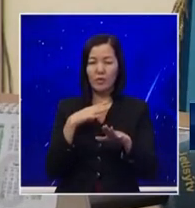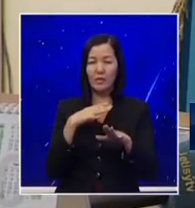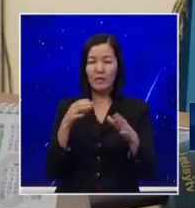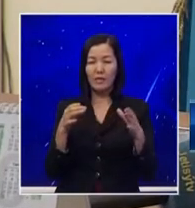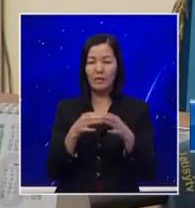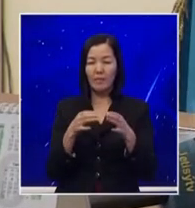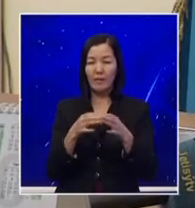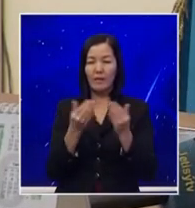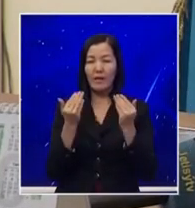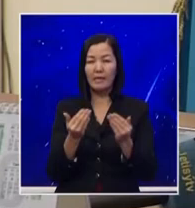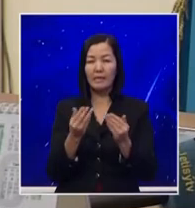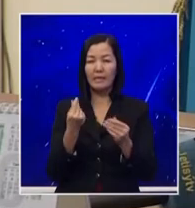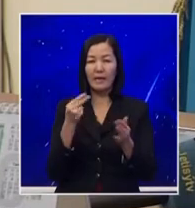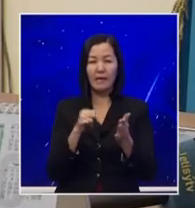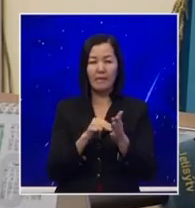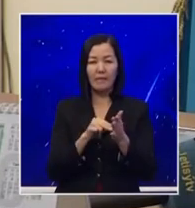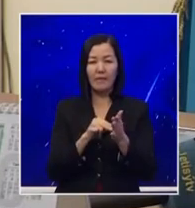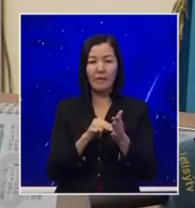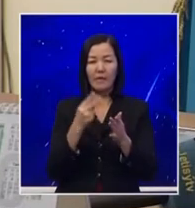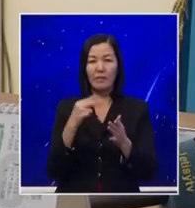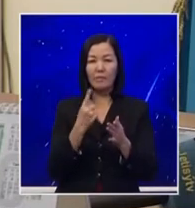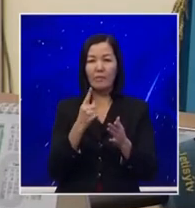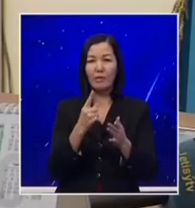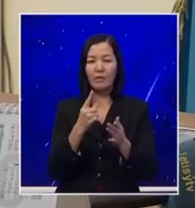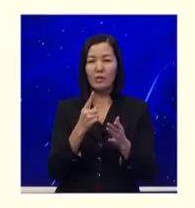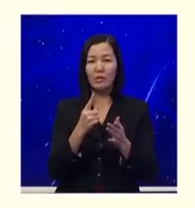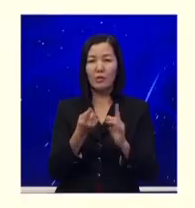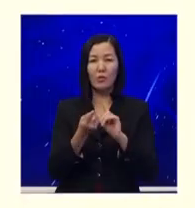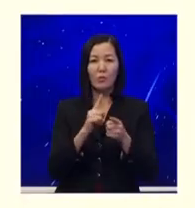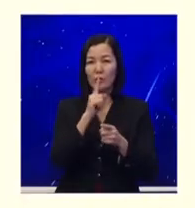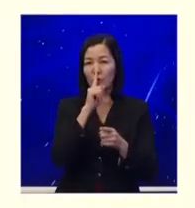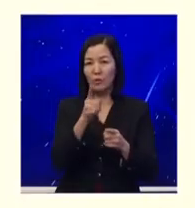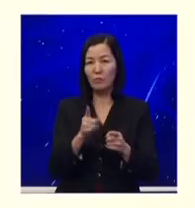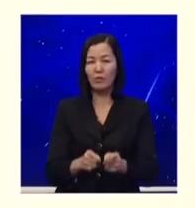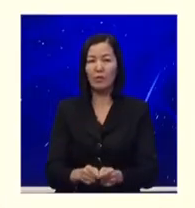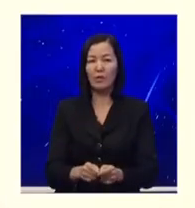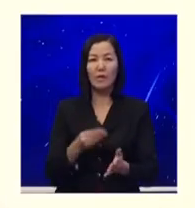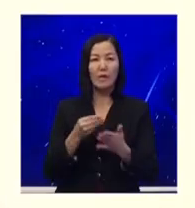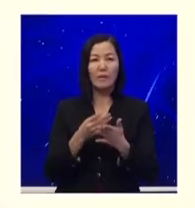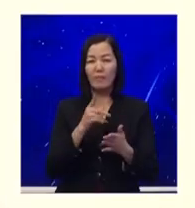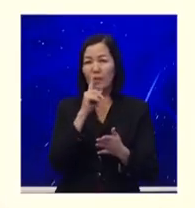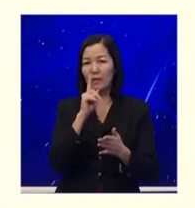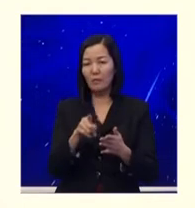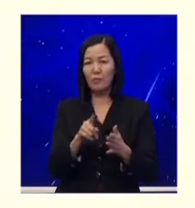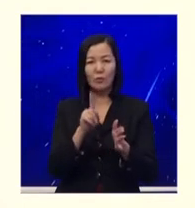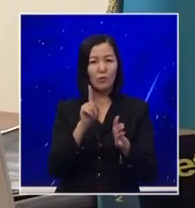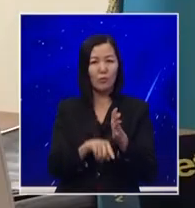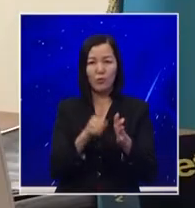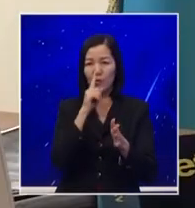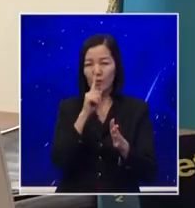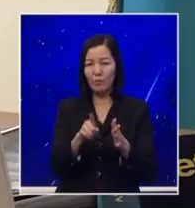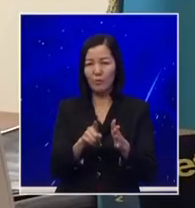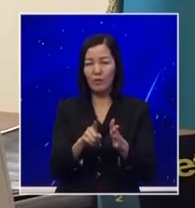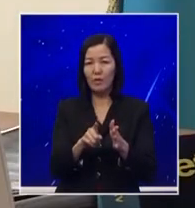тарапынан. Яғни тарифіміз 21 жылға еш өзгерсіз болады. Жетісу энерготрейд жауапкершілік шектеулі